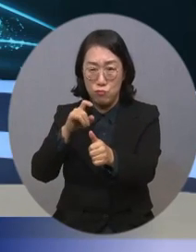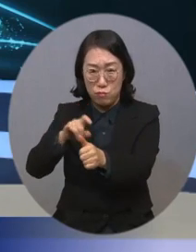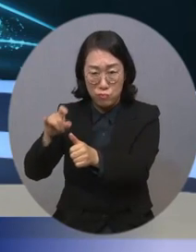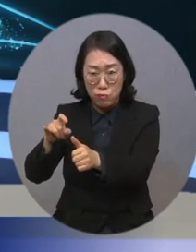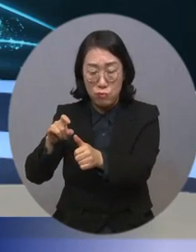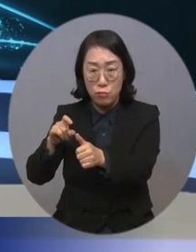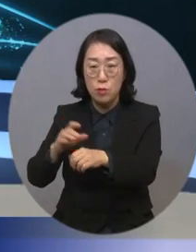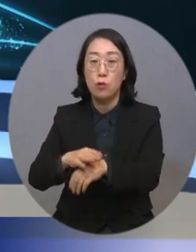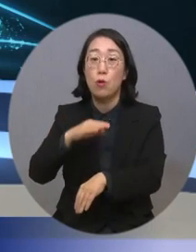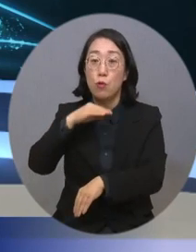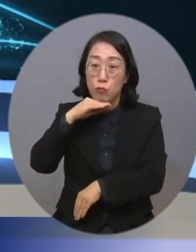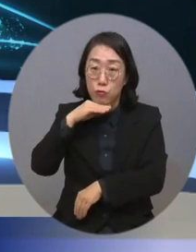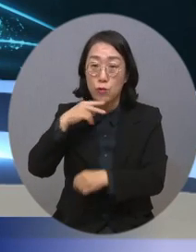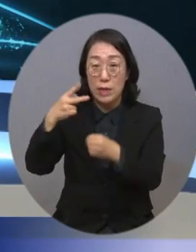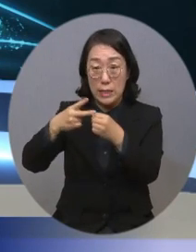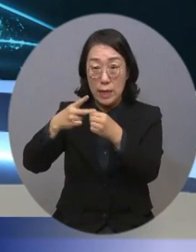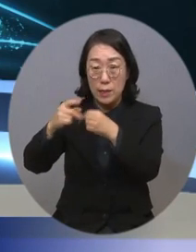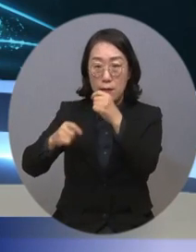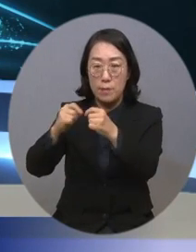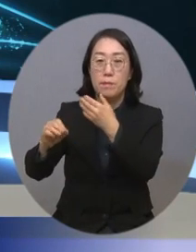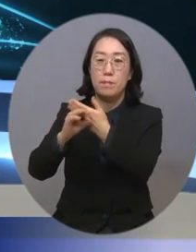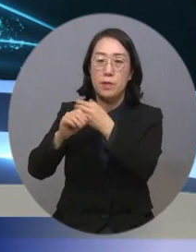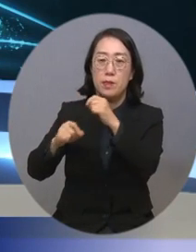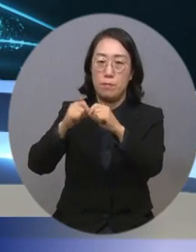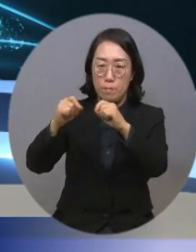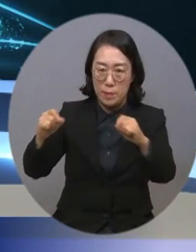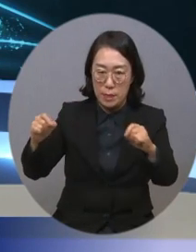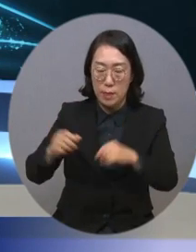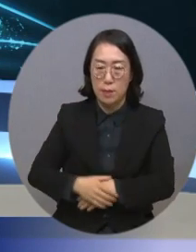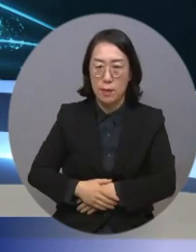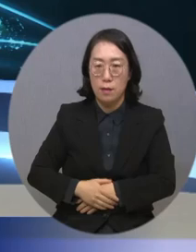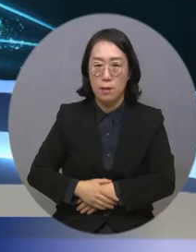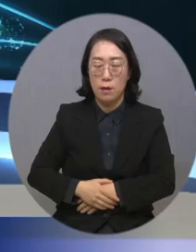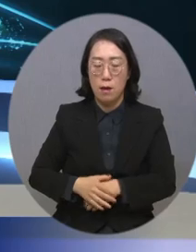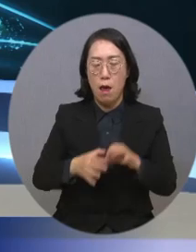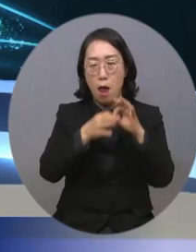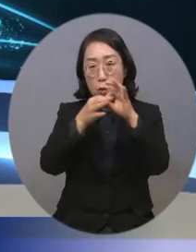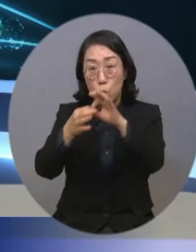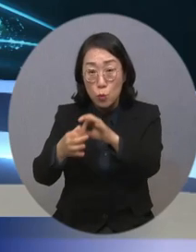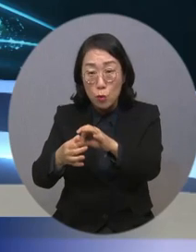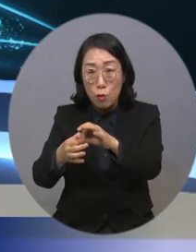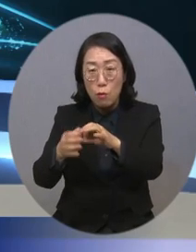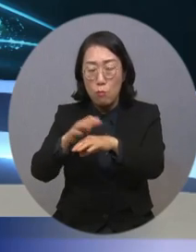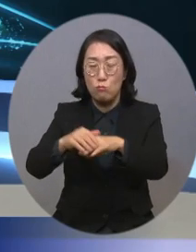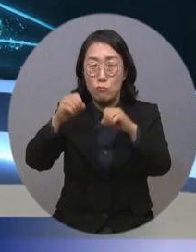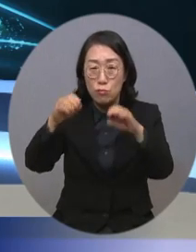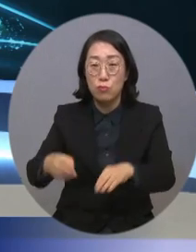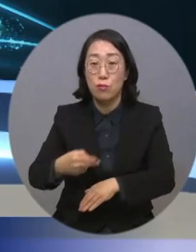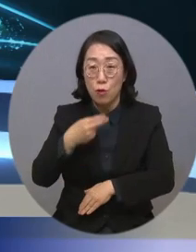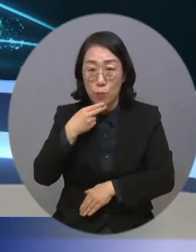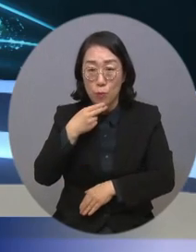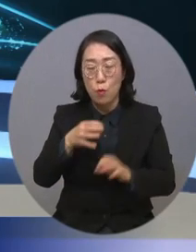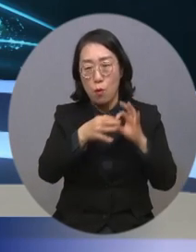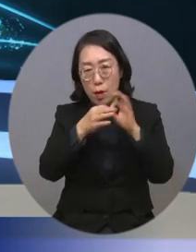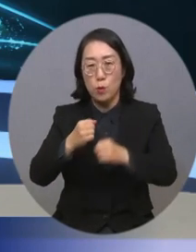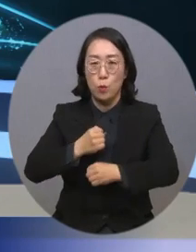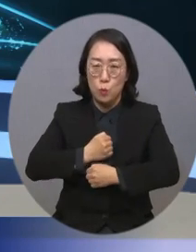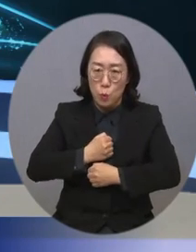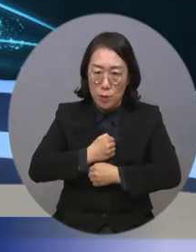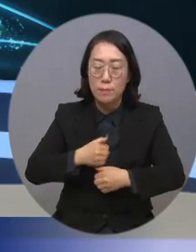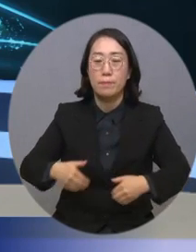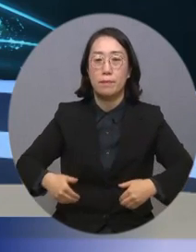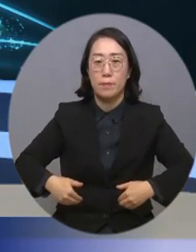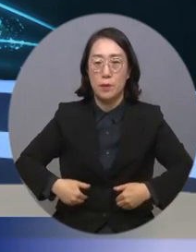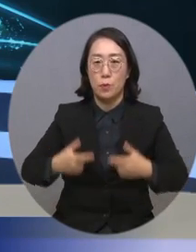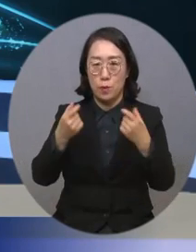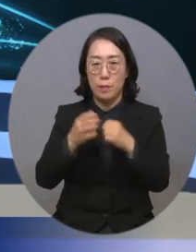다음 단계 전환을 유보하기로 했습니다. 지금까지의 노력이 헛되지 않도록 보다 더 각별한 방역수칙 준수가